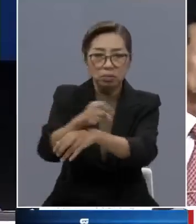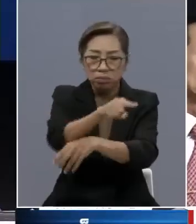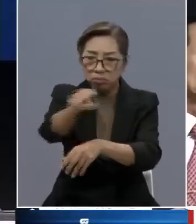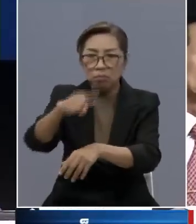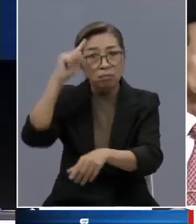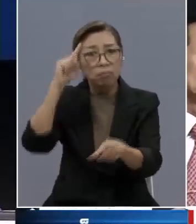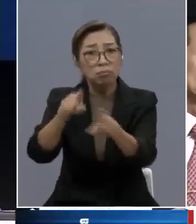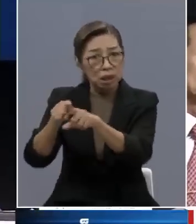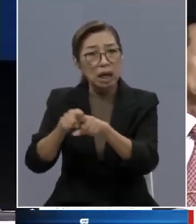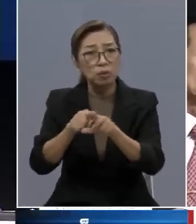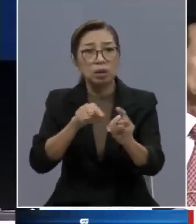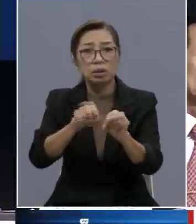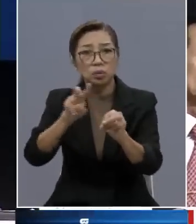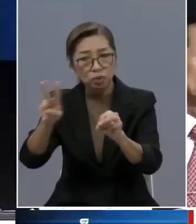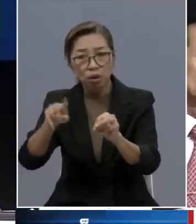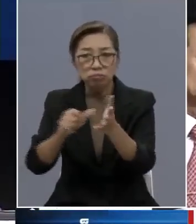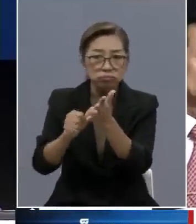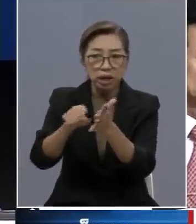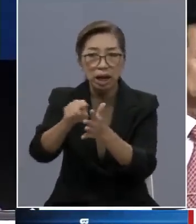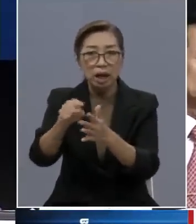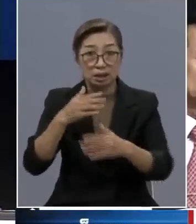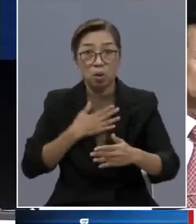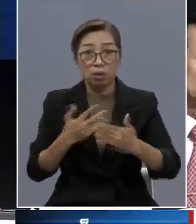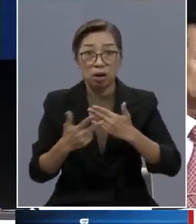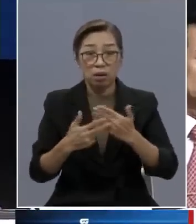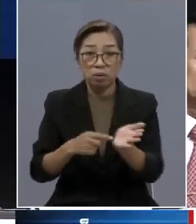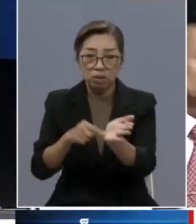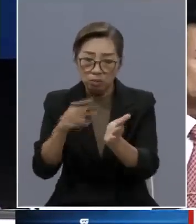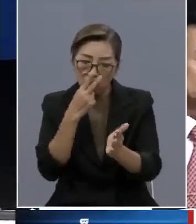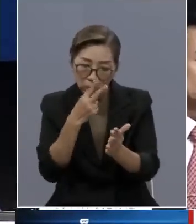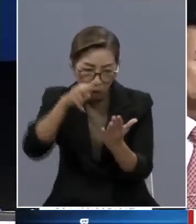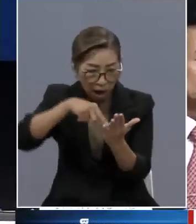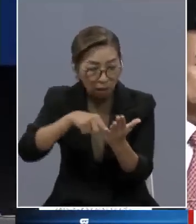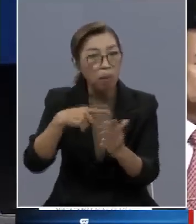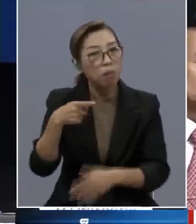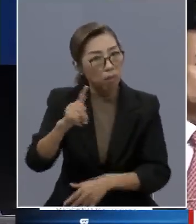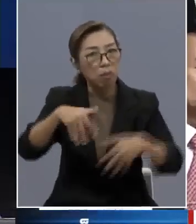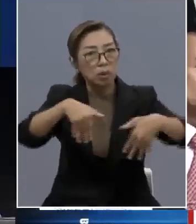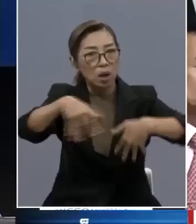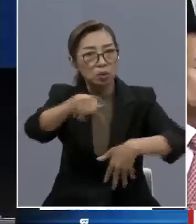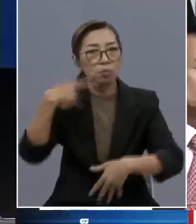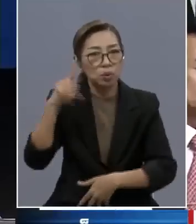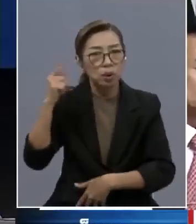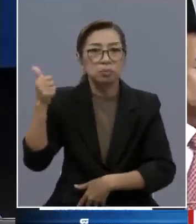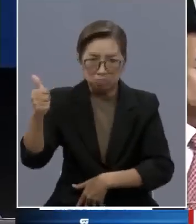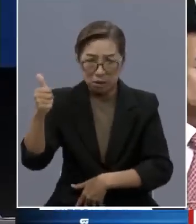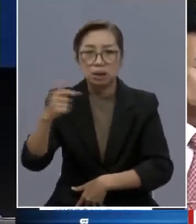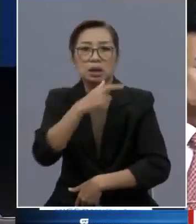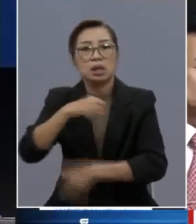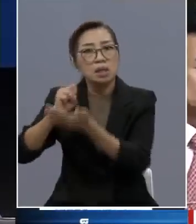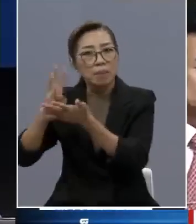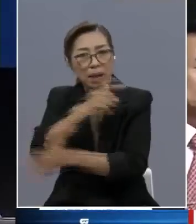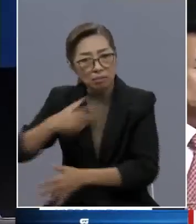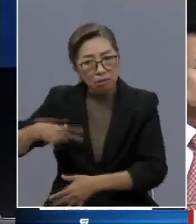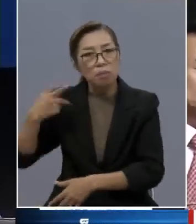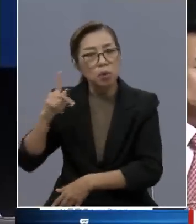ดีนะครับเพราะว่าการแก้ไขของพรรคเสรีรวมไทยเนี่ยได้ประโยชน์ทั้งสถาบันแล้วก็พี่น้องประชาชนนะครับนะ